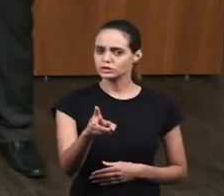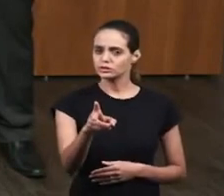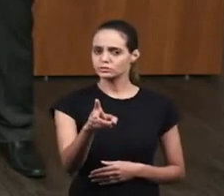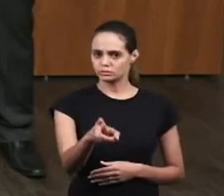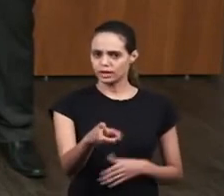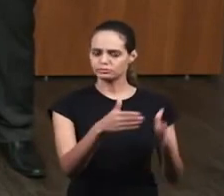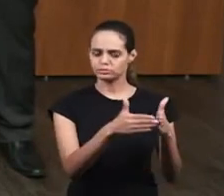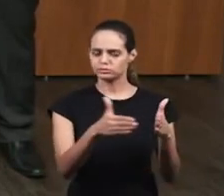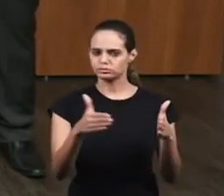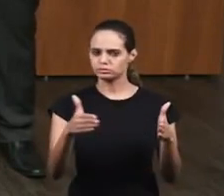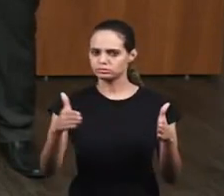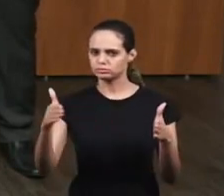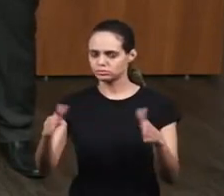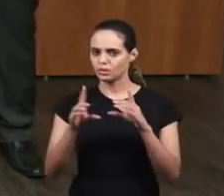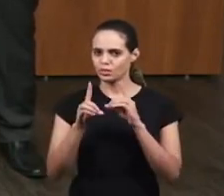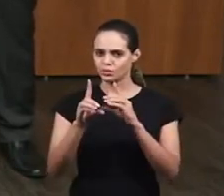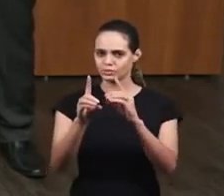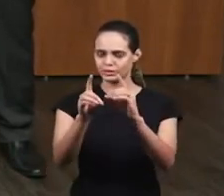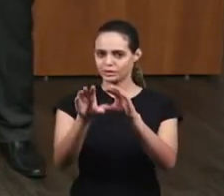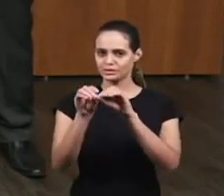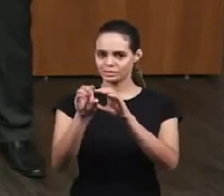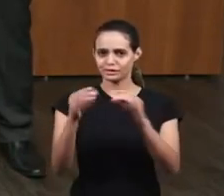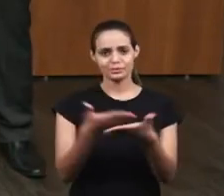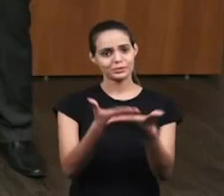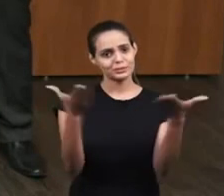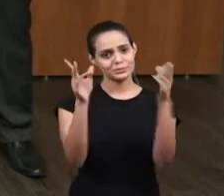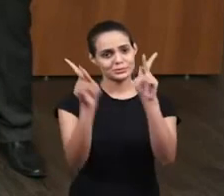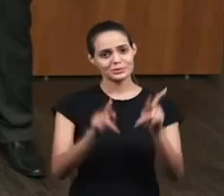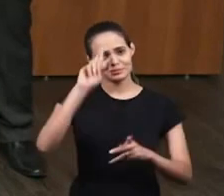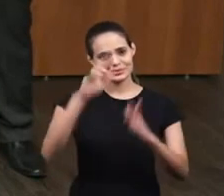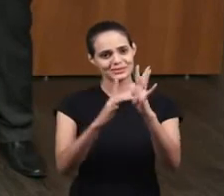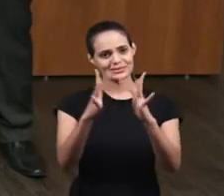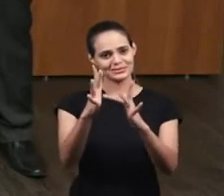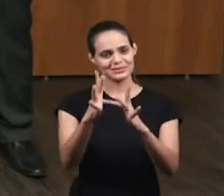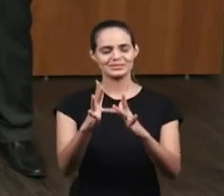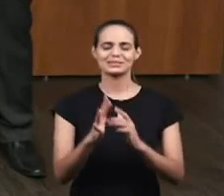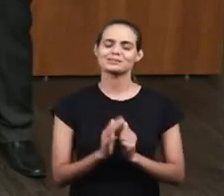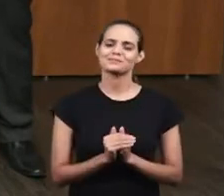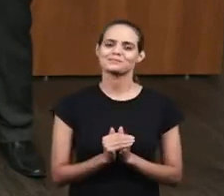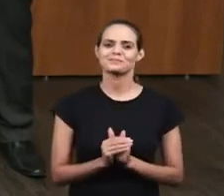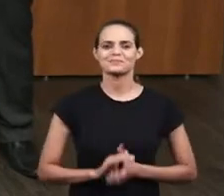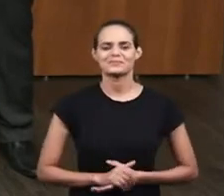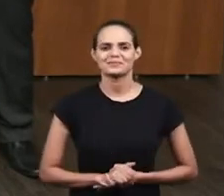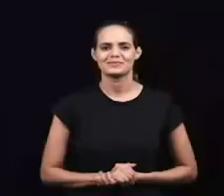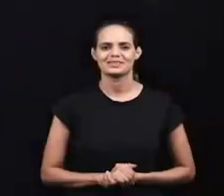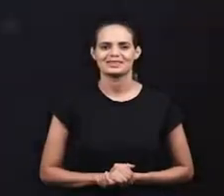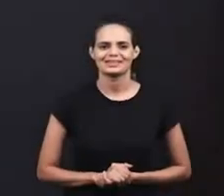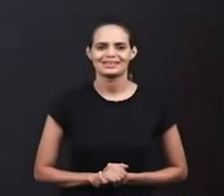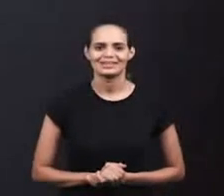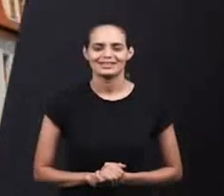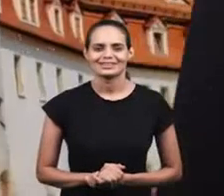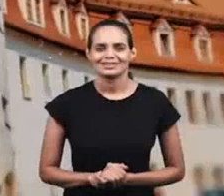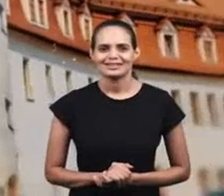unserem YouTube-Kanal stattfindet. Und dort wird das Thema der Lehre fortgesetzt